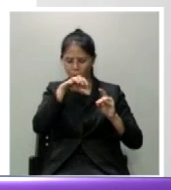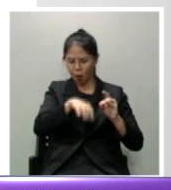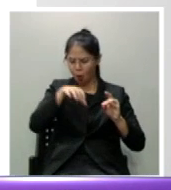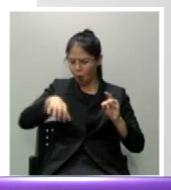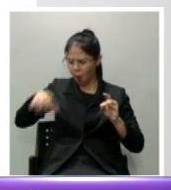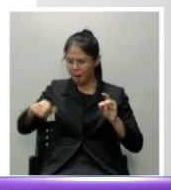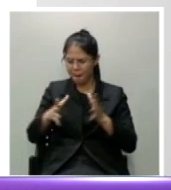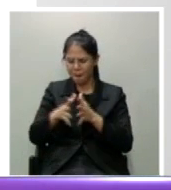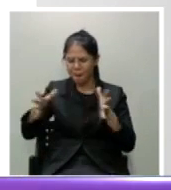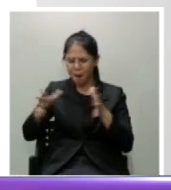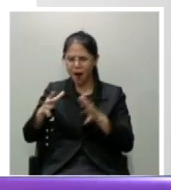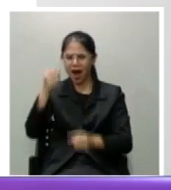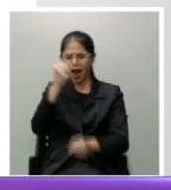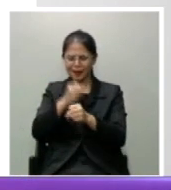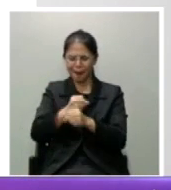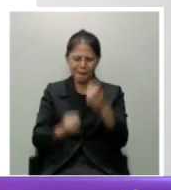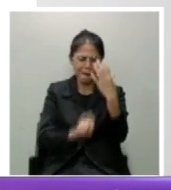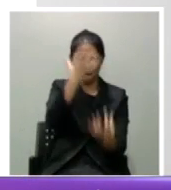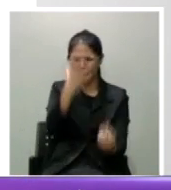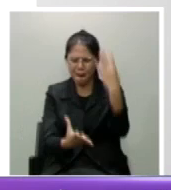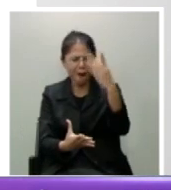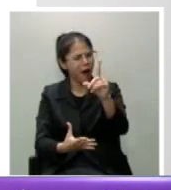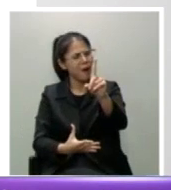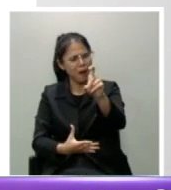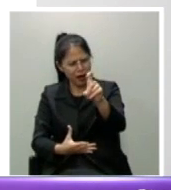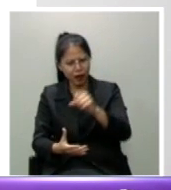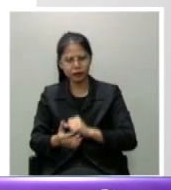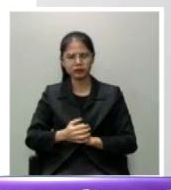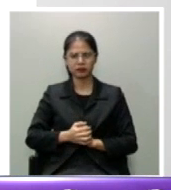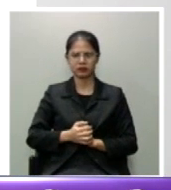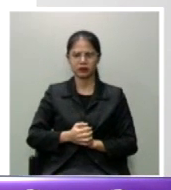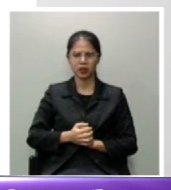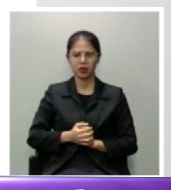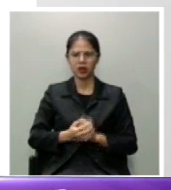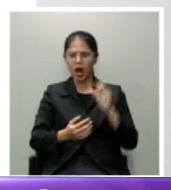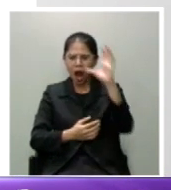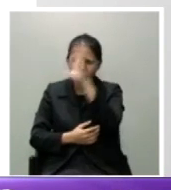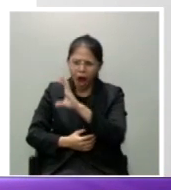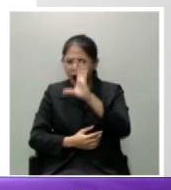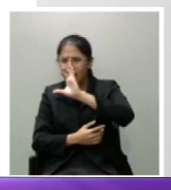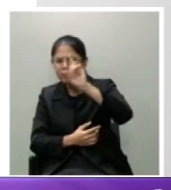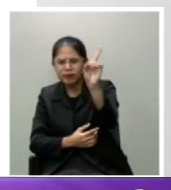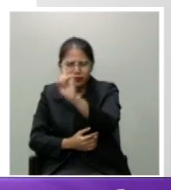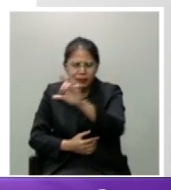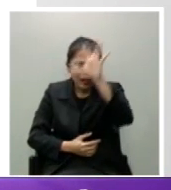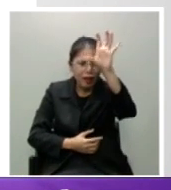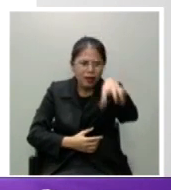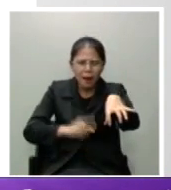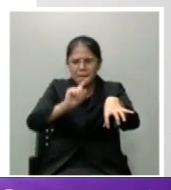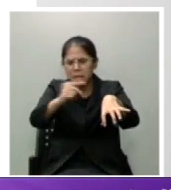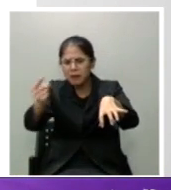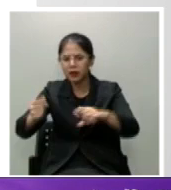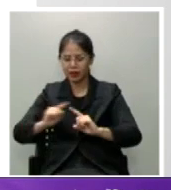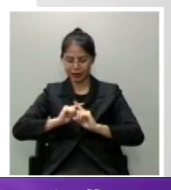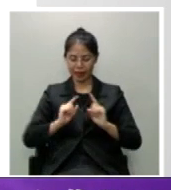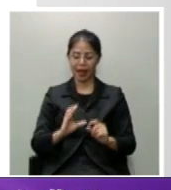ไม่สามารถจะทำสวนป่าได้ทันทีช่วยขยับขยายไปหาที่อื่นเถอะแต่โซ